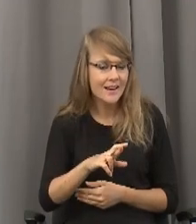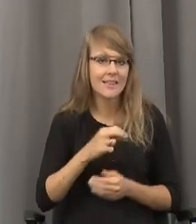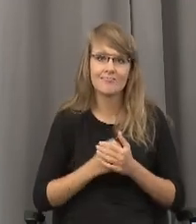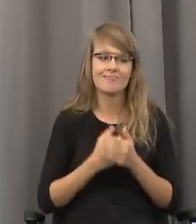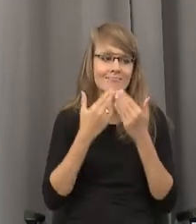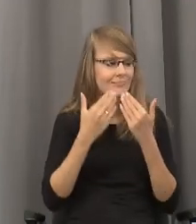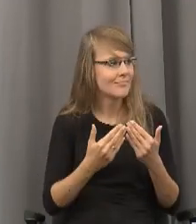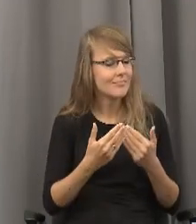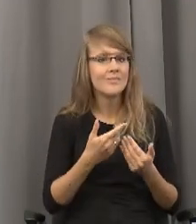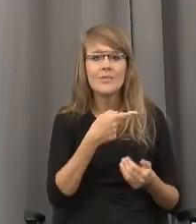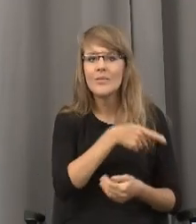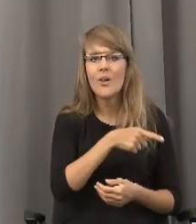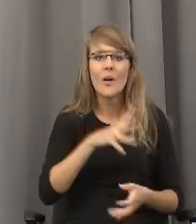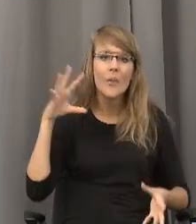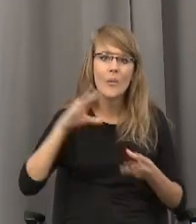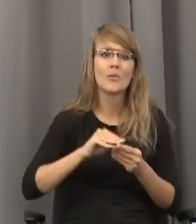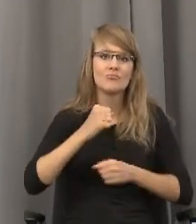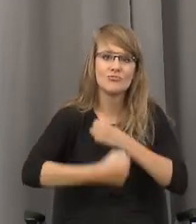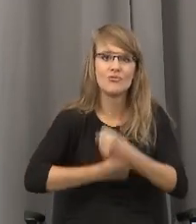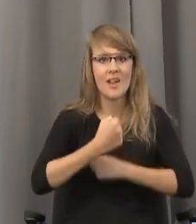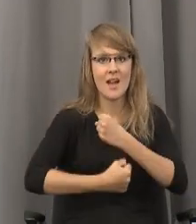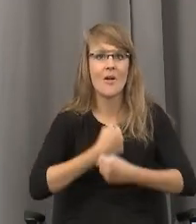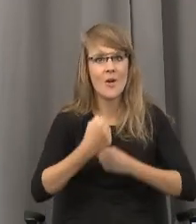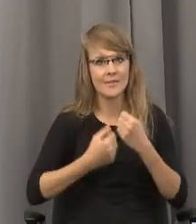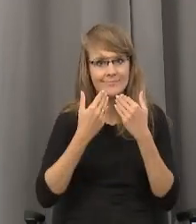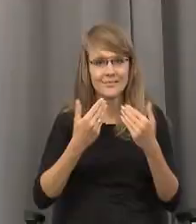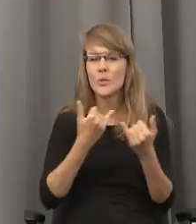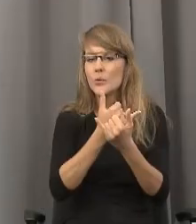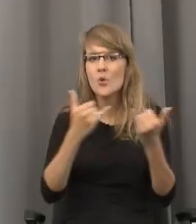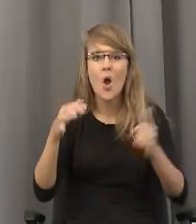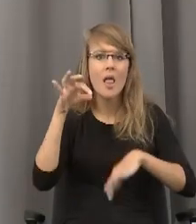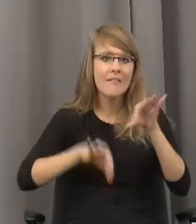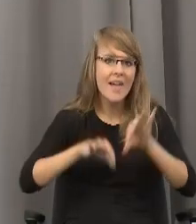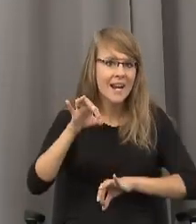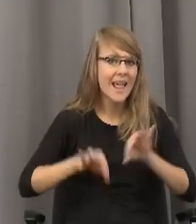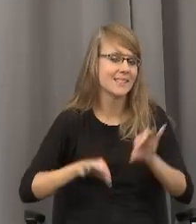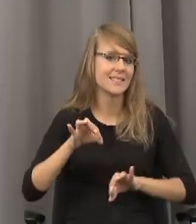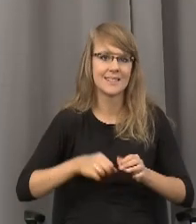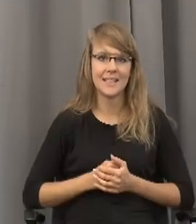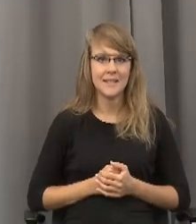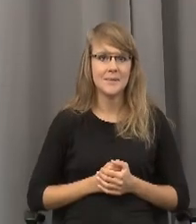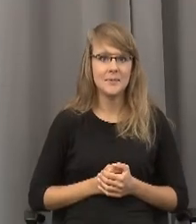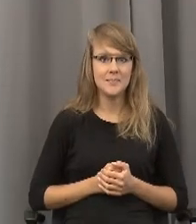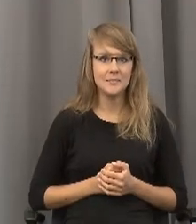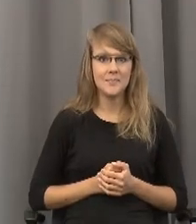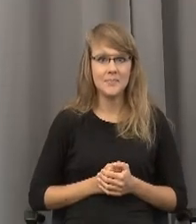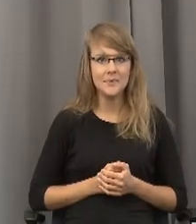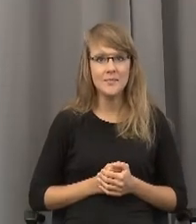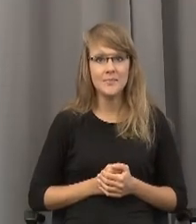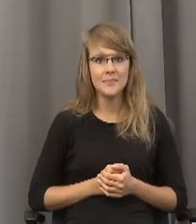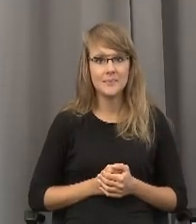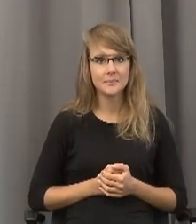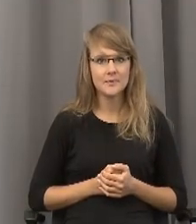za te przedsięwzięcia, które realizujemy, liczne konferencje, ale że przerzucę wzrok